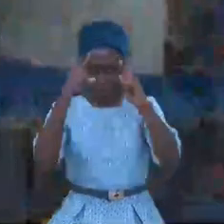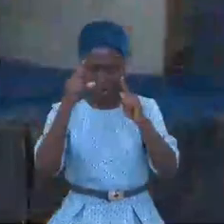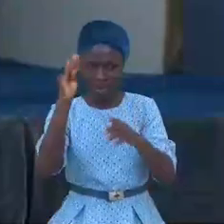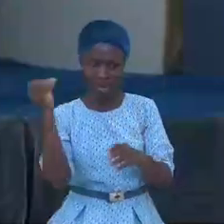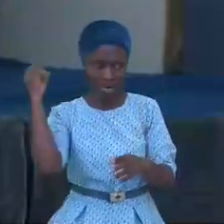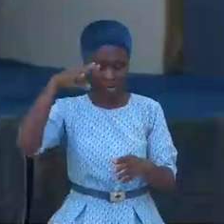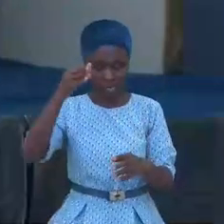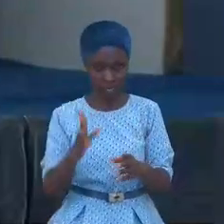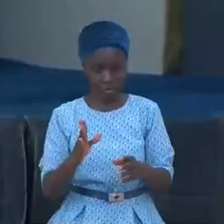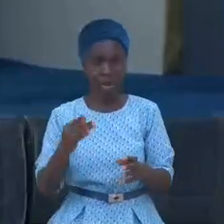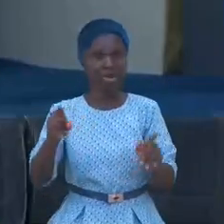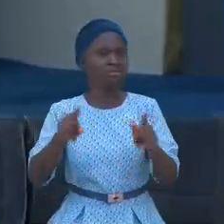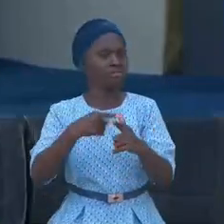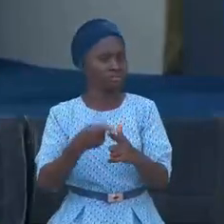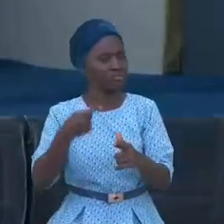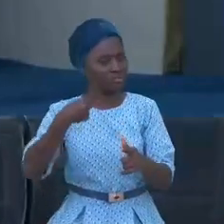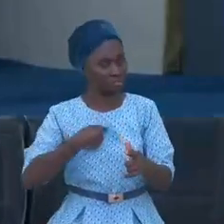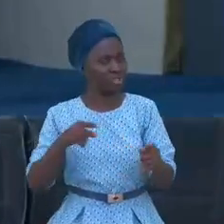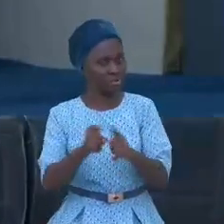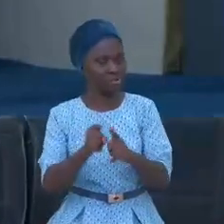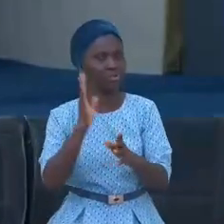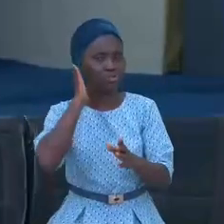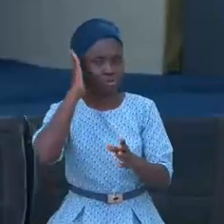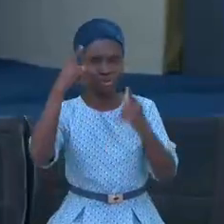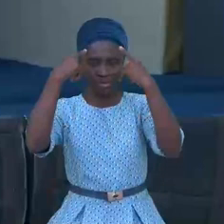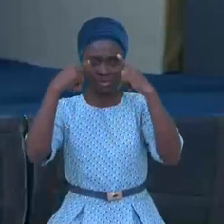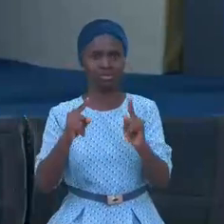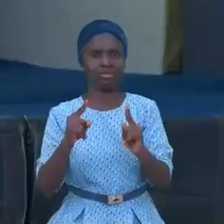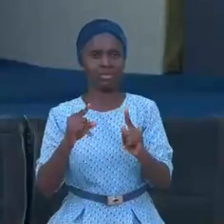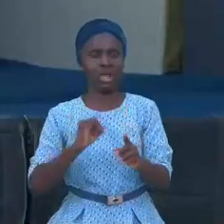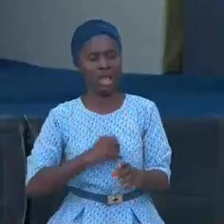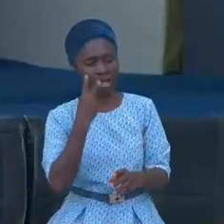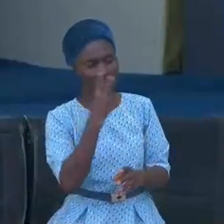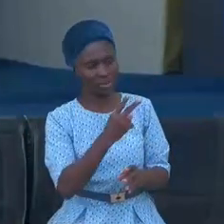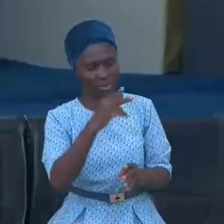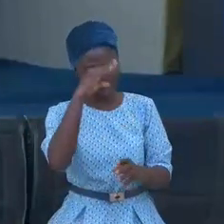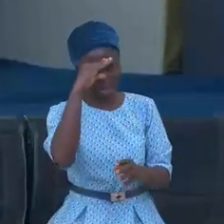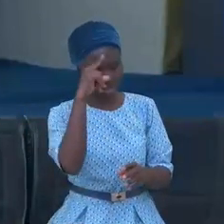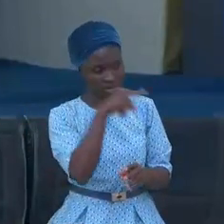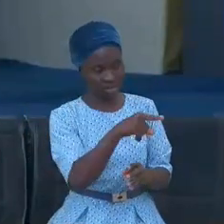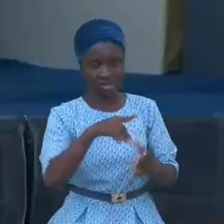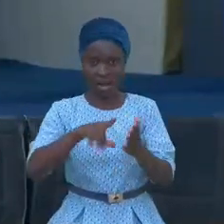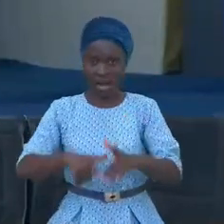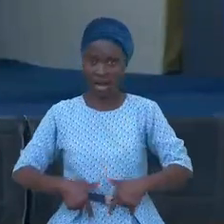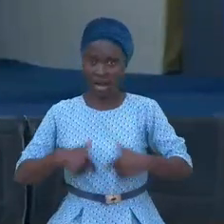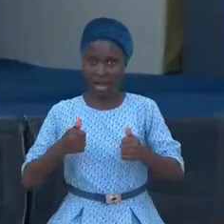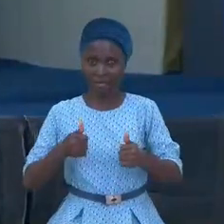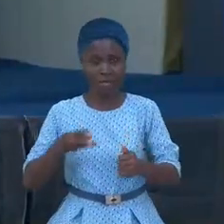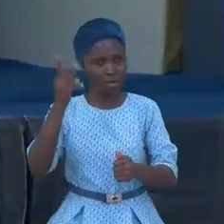sa vie n'était rien au départ, au début, mais il l'a